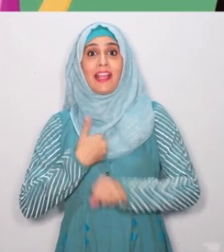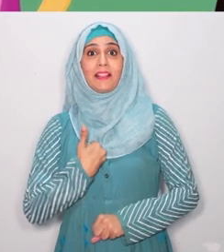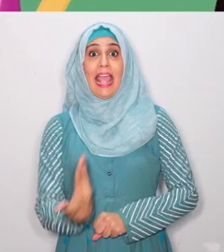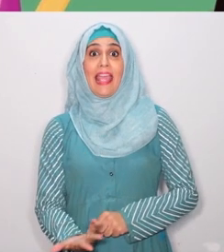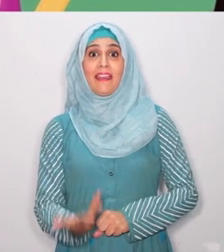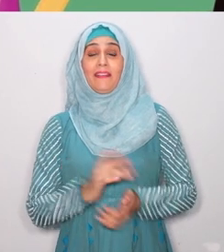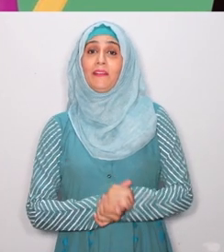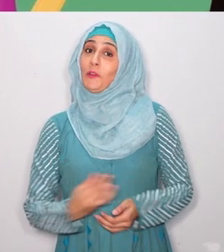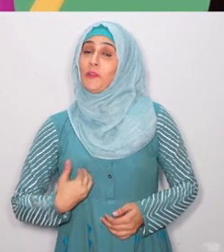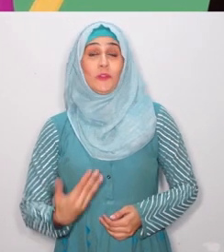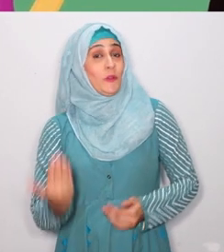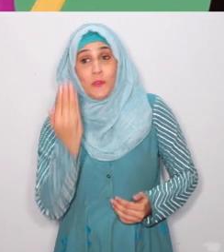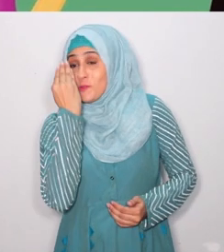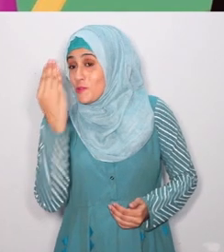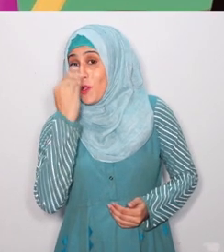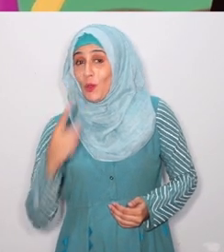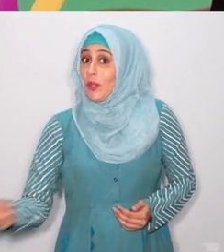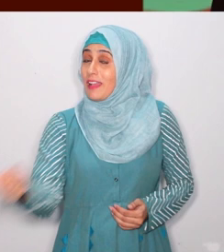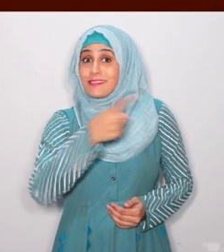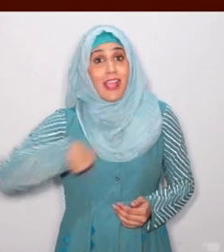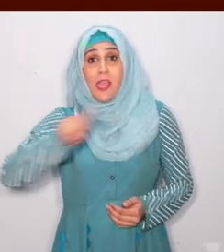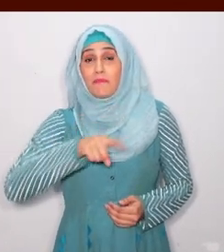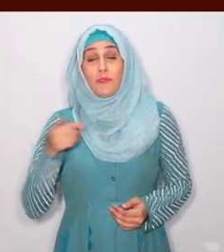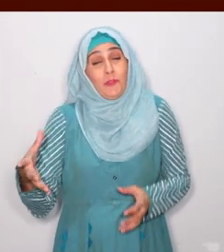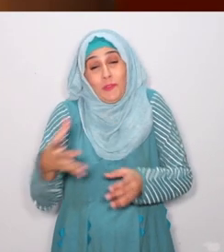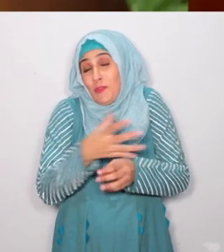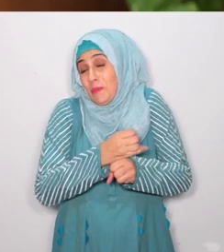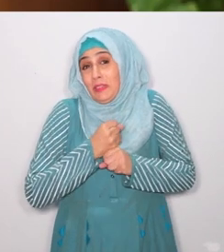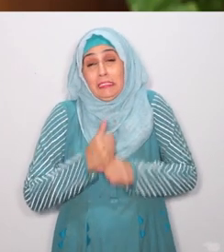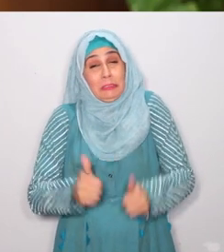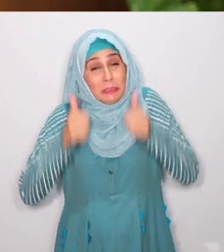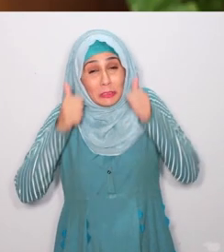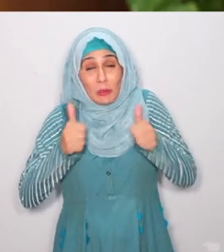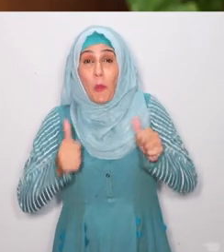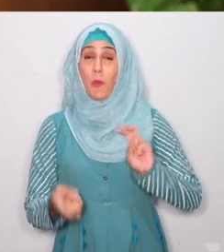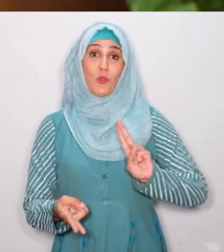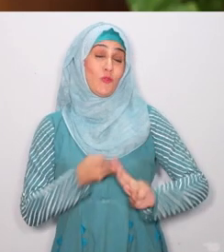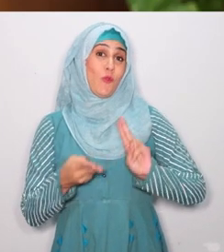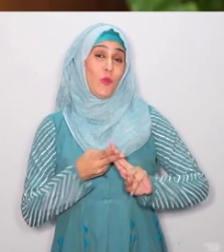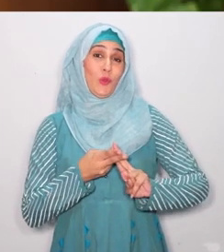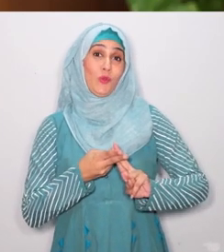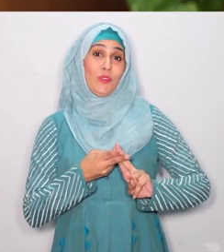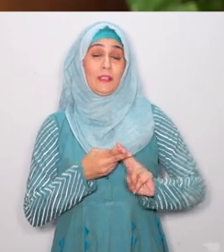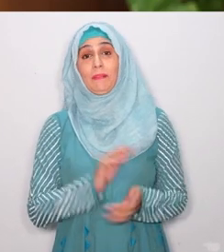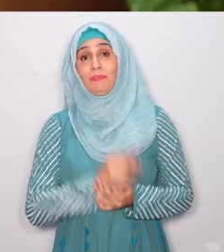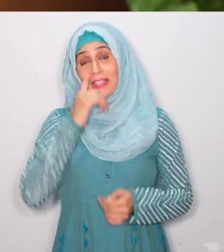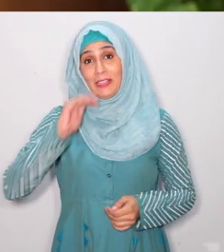तुम लोग कितने अच्छे दोस्त हो, अलीजे ने जोश में कहा और अंदर भाग गई।